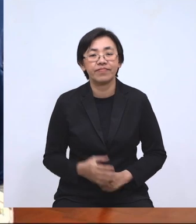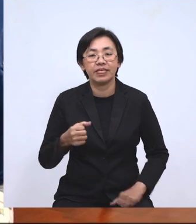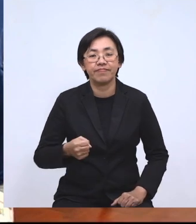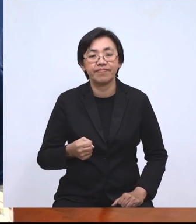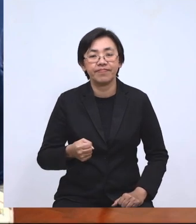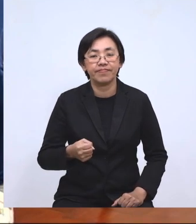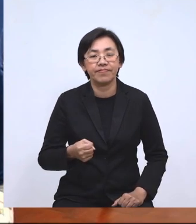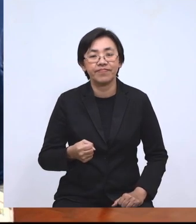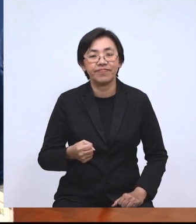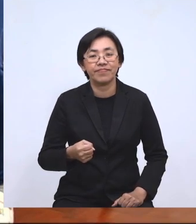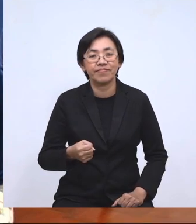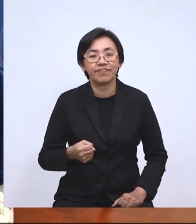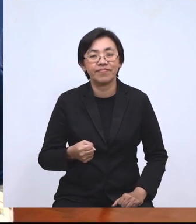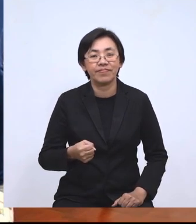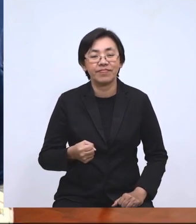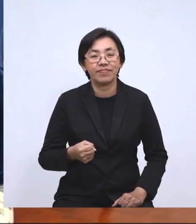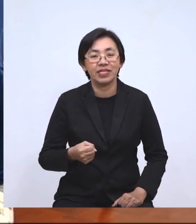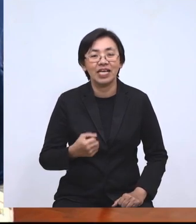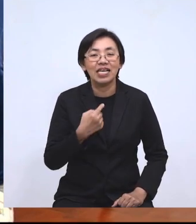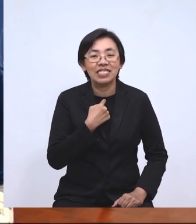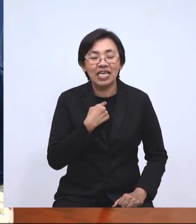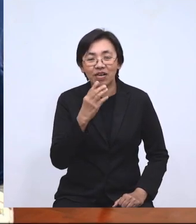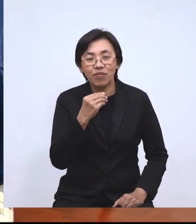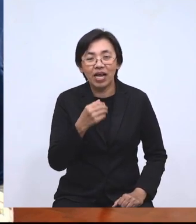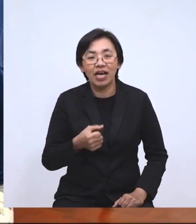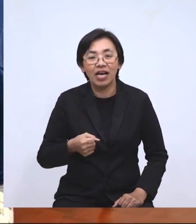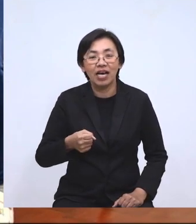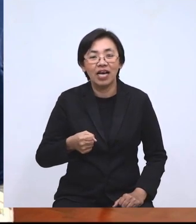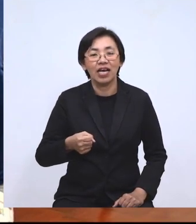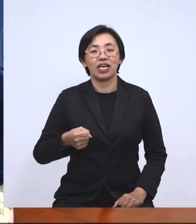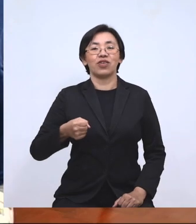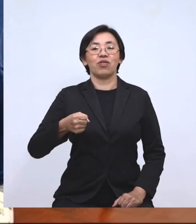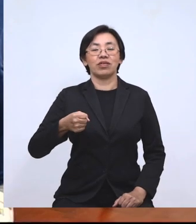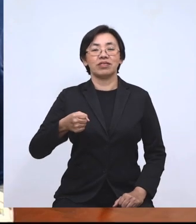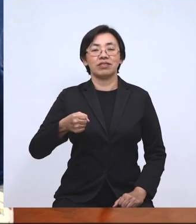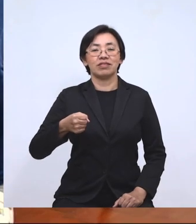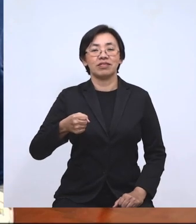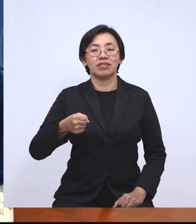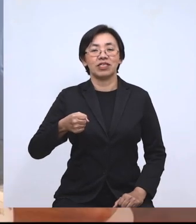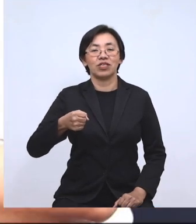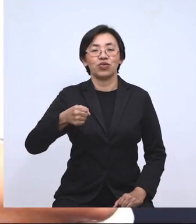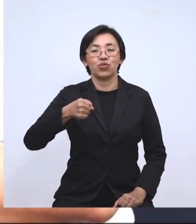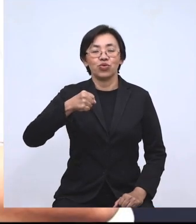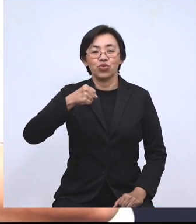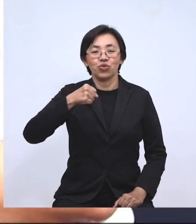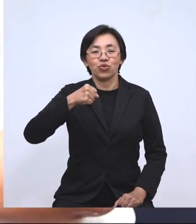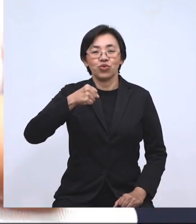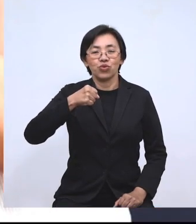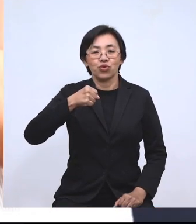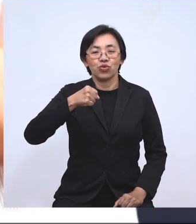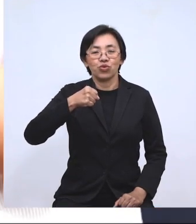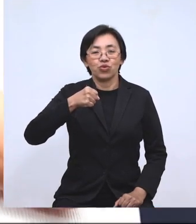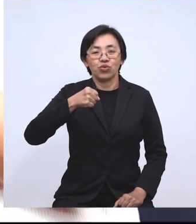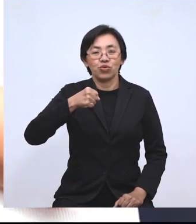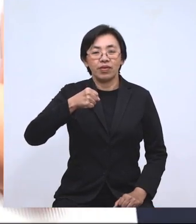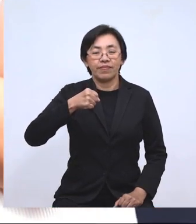แก้วคือเสียงเราก็จะเปลี่ยนไปในตามโทนที่เราเจอเด็กแล้วยกตัวขึ้นสิเออนั่นแหละเก่งมากครับ